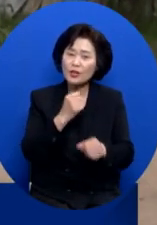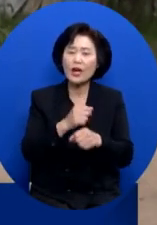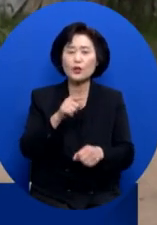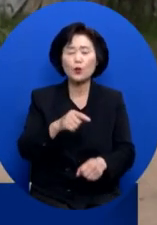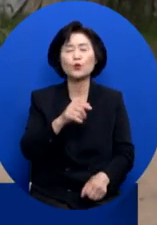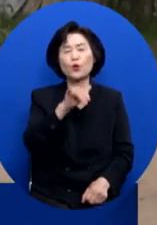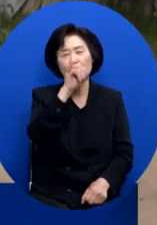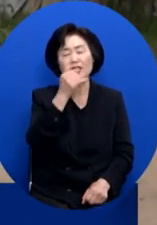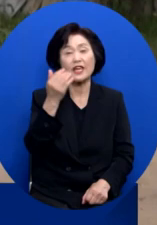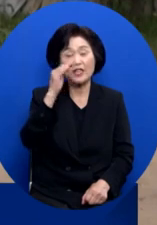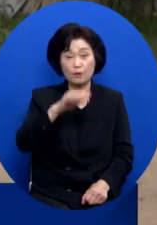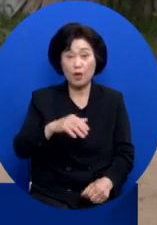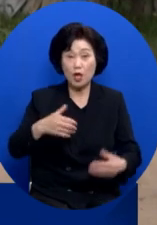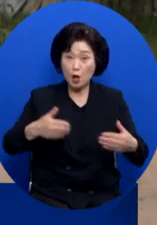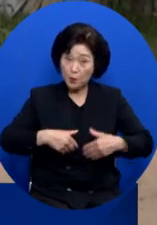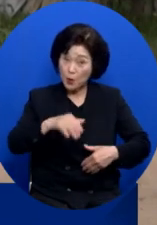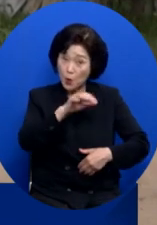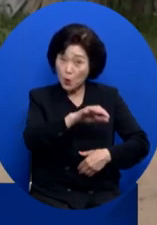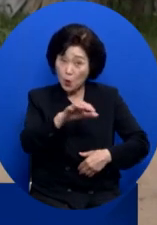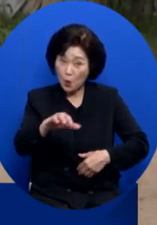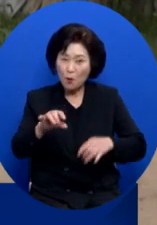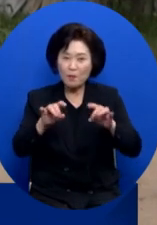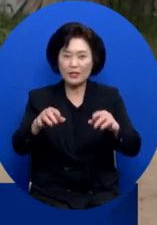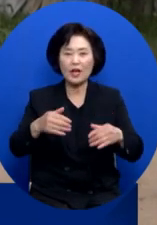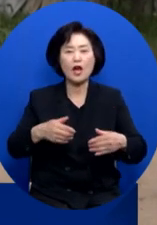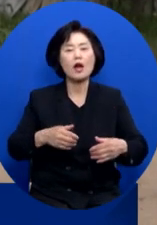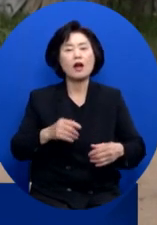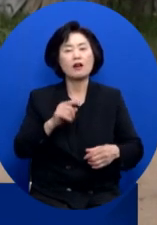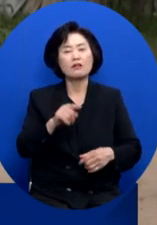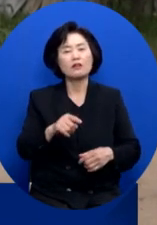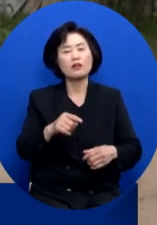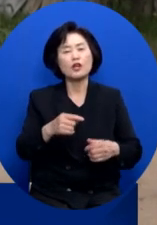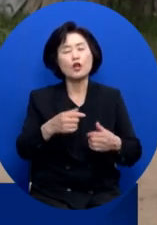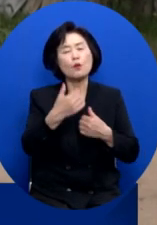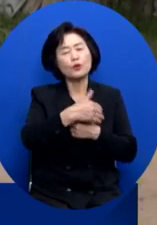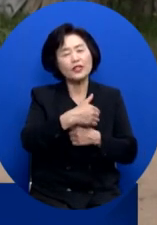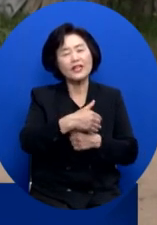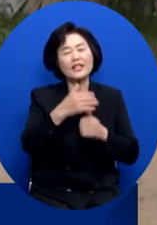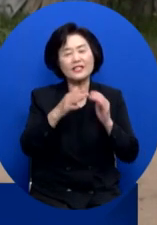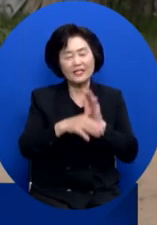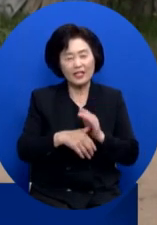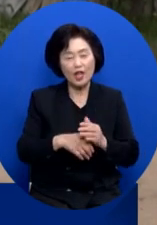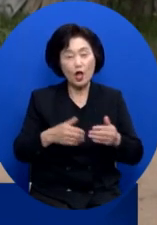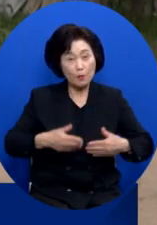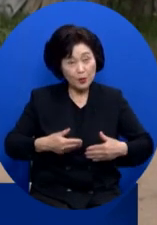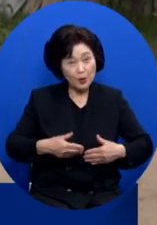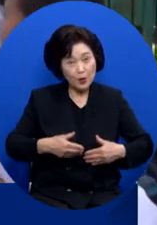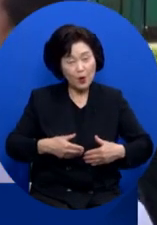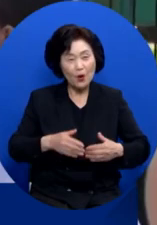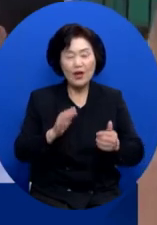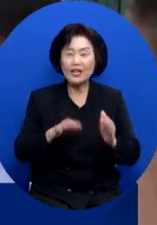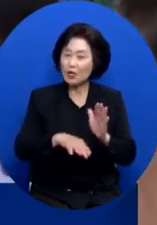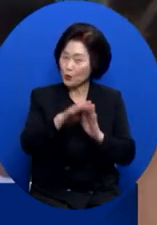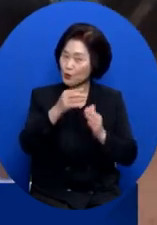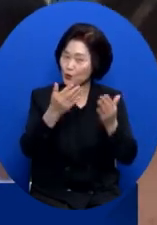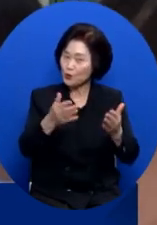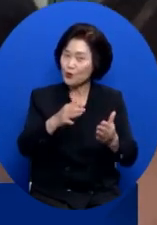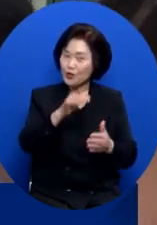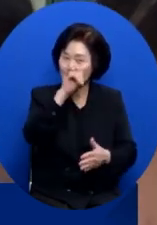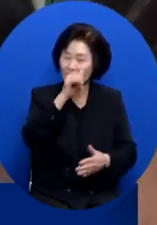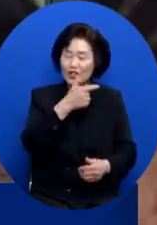분들이 필요한 것을 말씀하실 때 그걸 하는 게 굉장히 중요하다고 생각을 해요. 너무